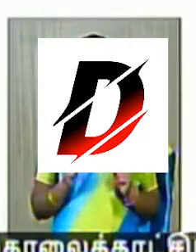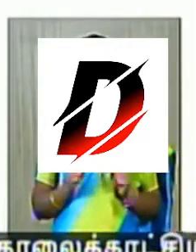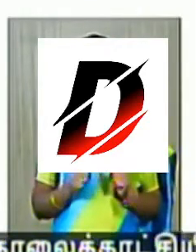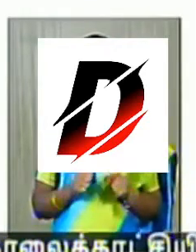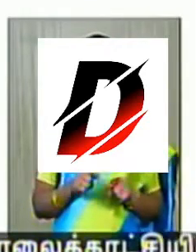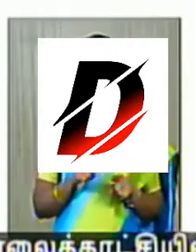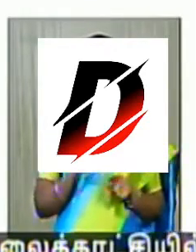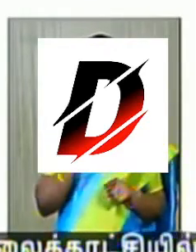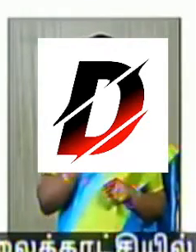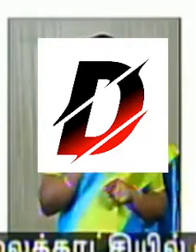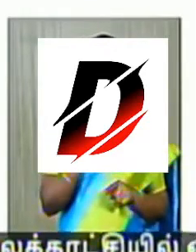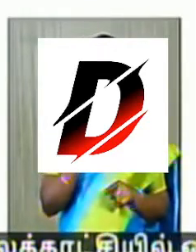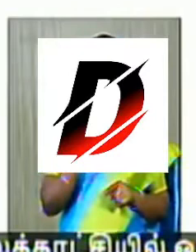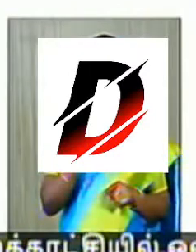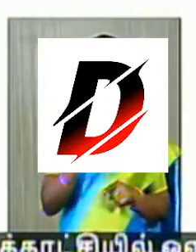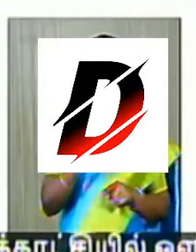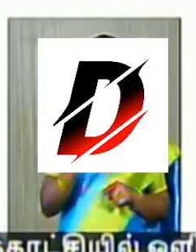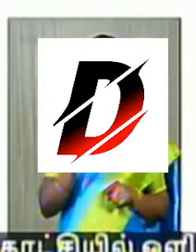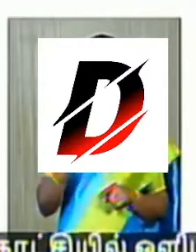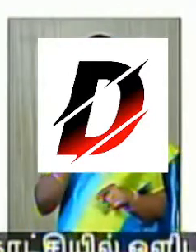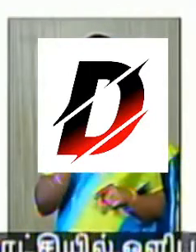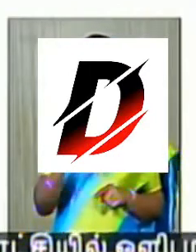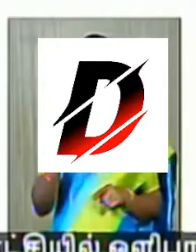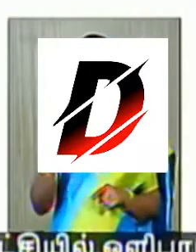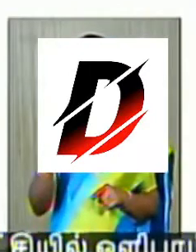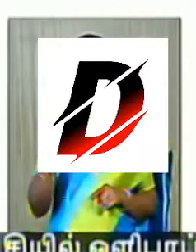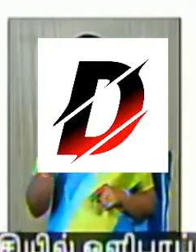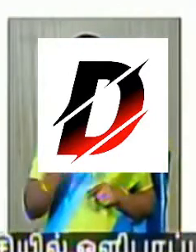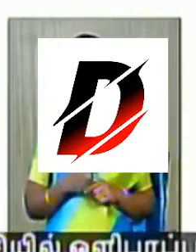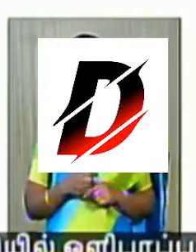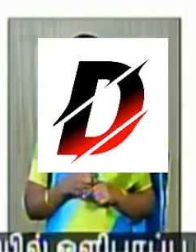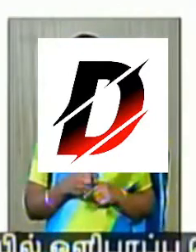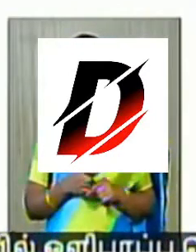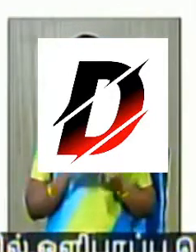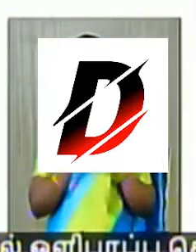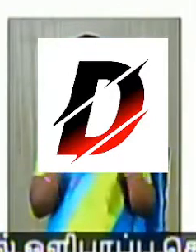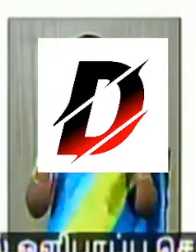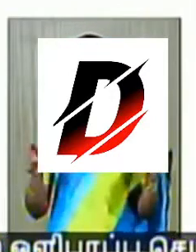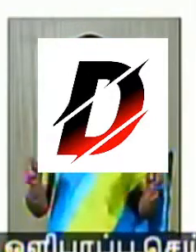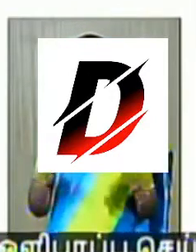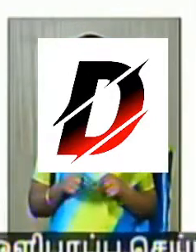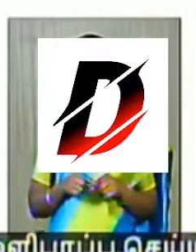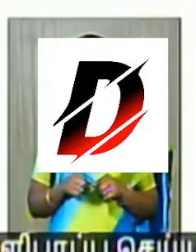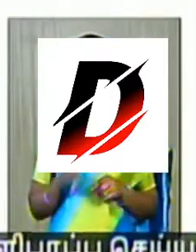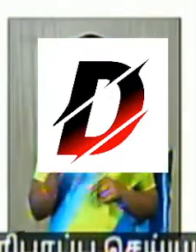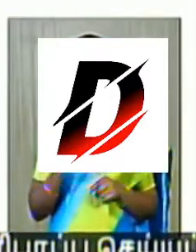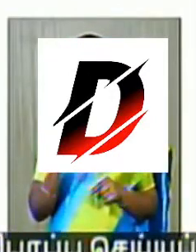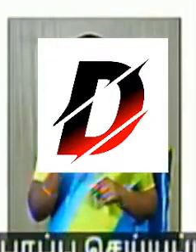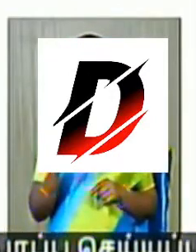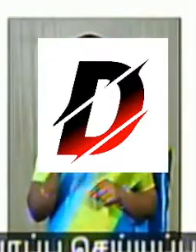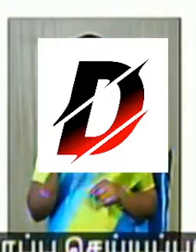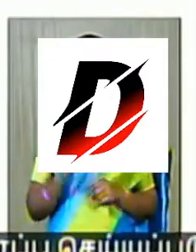நமக்கு 1.5-2 வேல்யூ கிடைச்சிருக்கு எக்ஸுக்கு. அதுக்கு தான் நம்ம அட்டவணையில் 0 போட போகிறோம்.